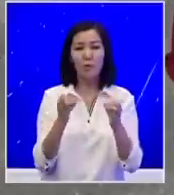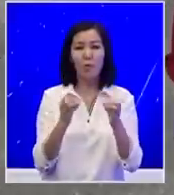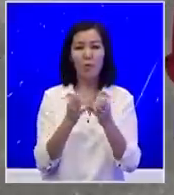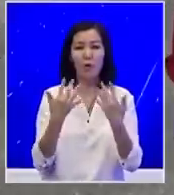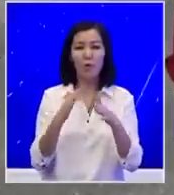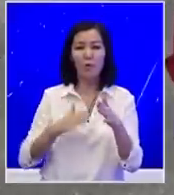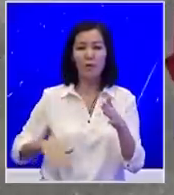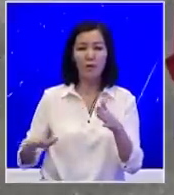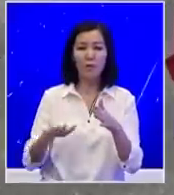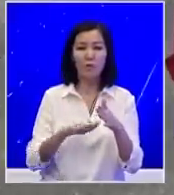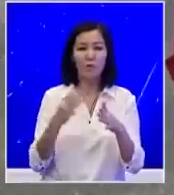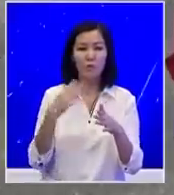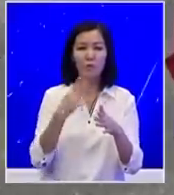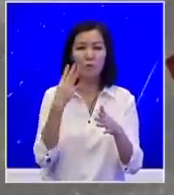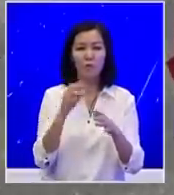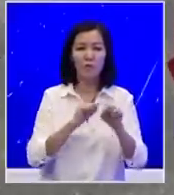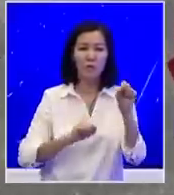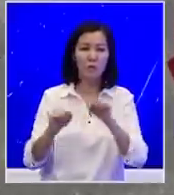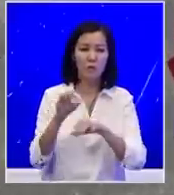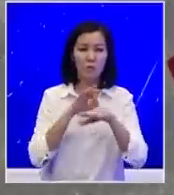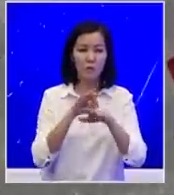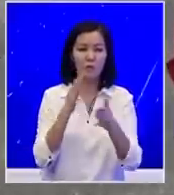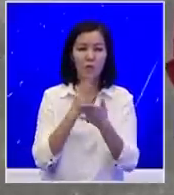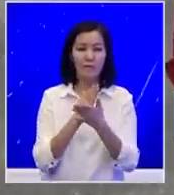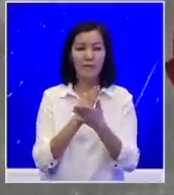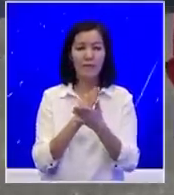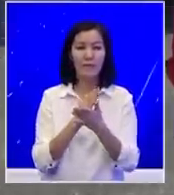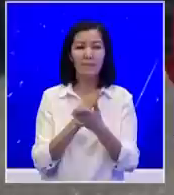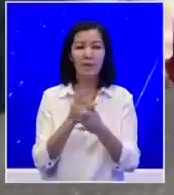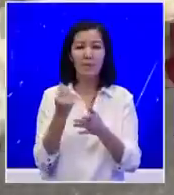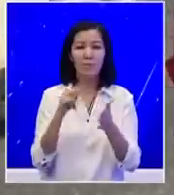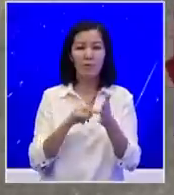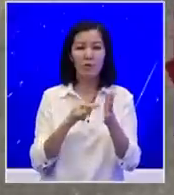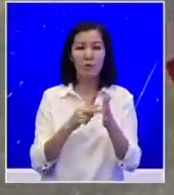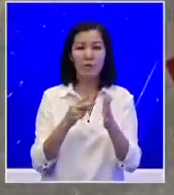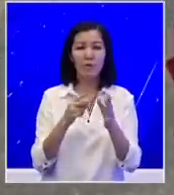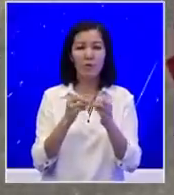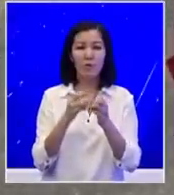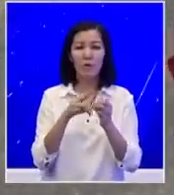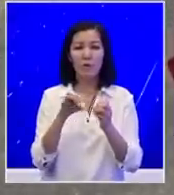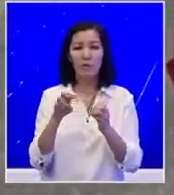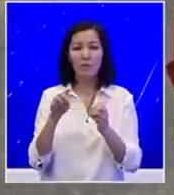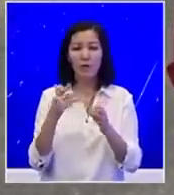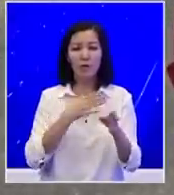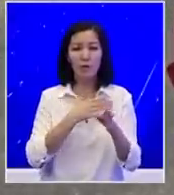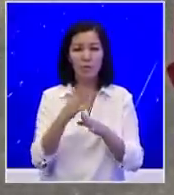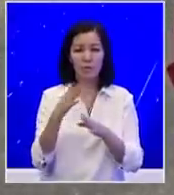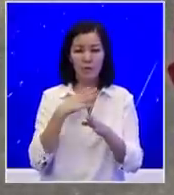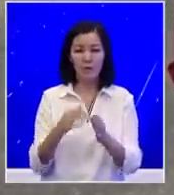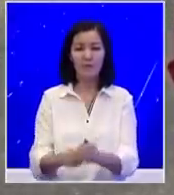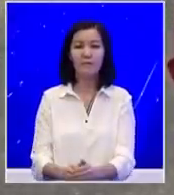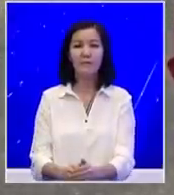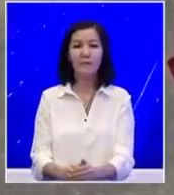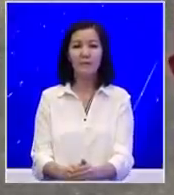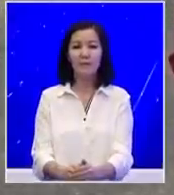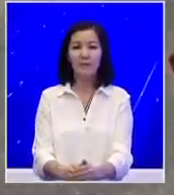қарасты 34 елді мекенге дезинфекция жұмыстары жүргізіледі. Ол үшін бюджеттен 12 миллион қаржы қарастырылған. Амина Құдайберген,